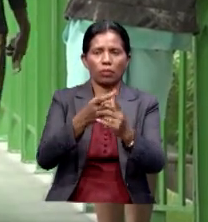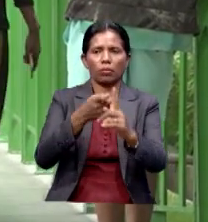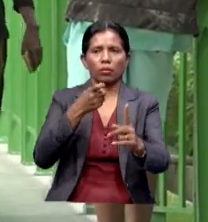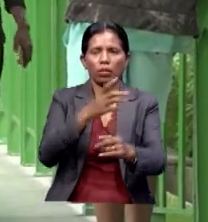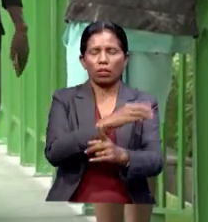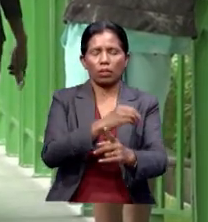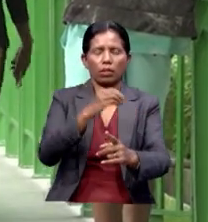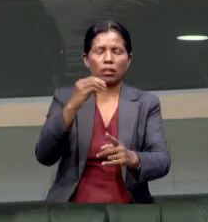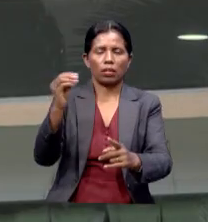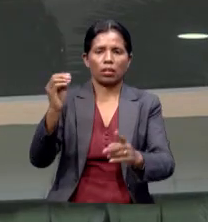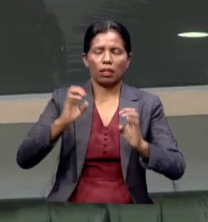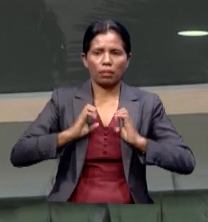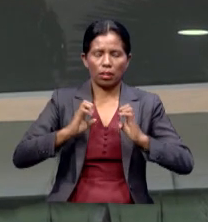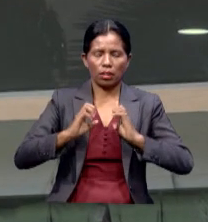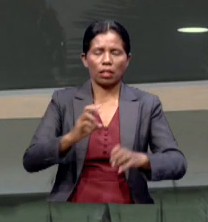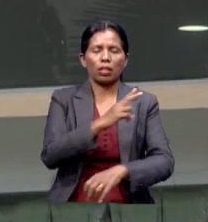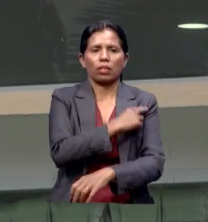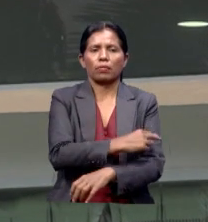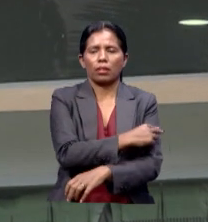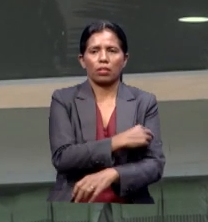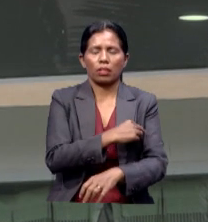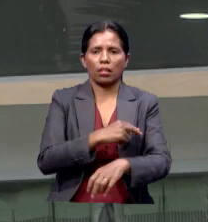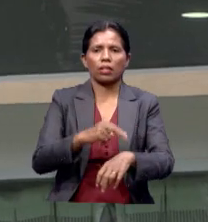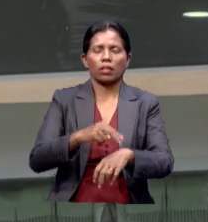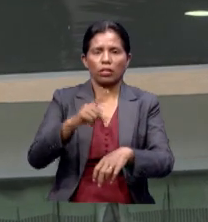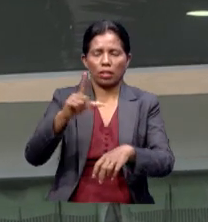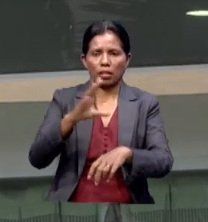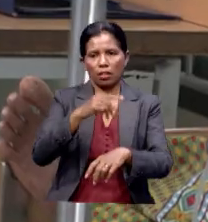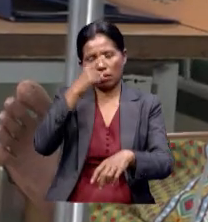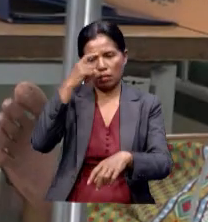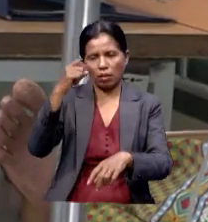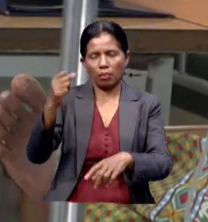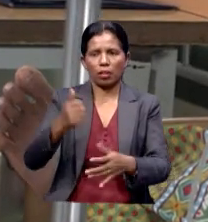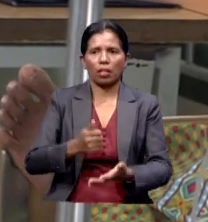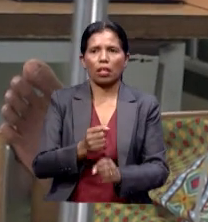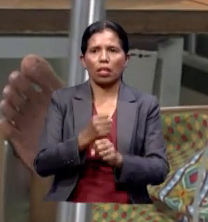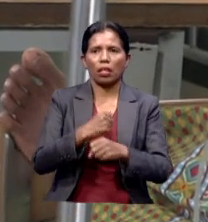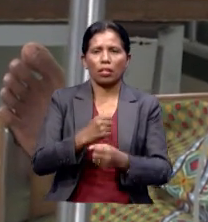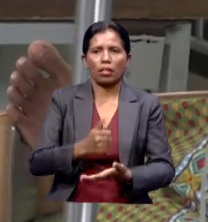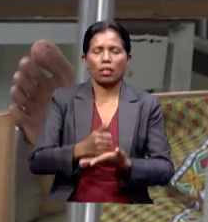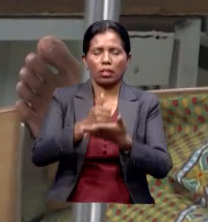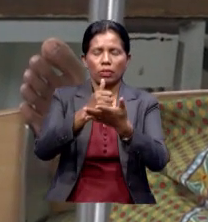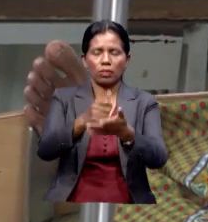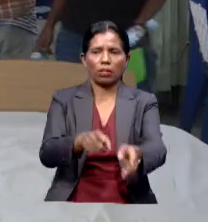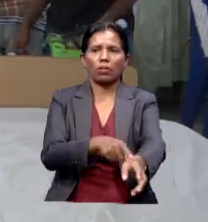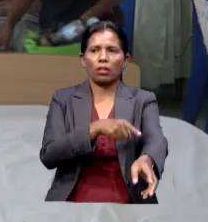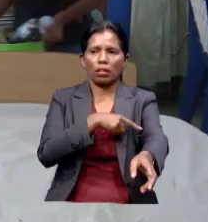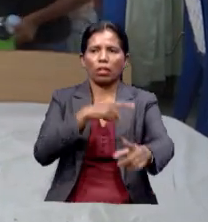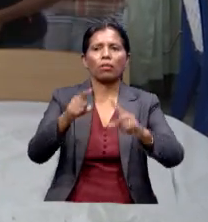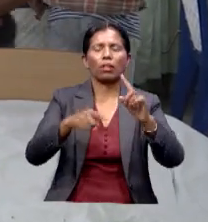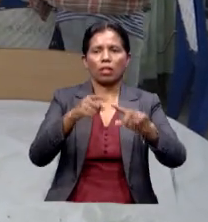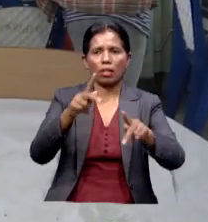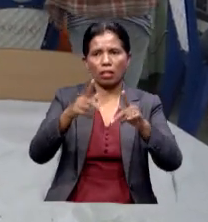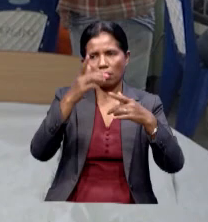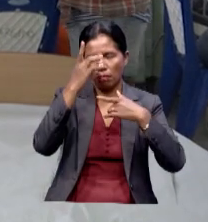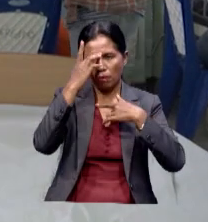a sala emergência Hospital Nacional Guido Valadares tambah halo atendimento tarde no lento wanhira paciente